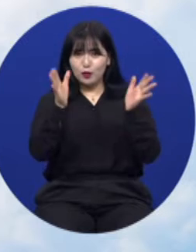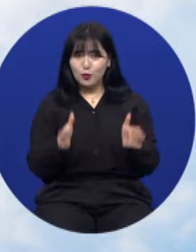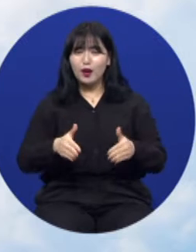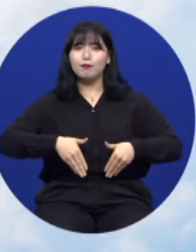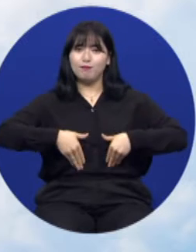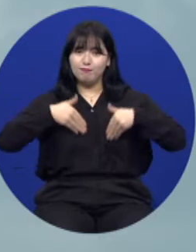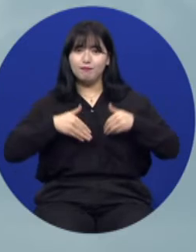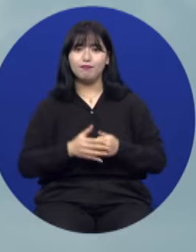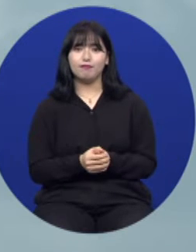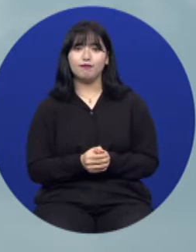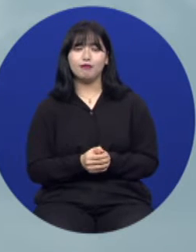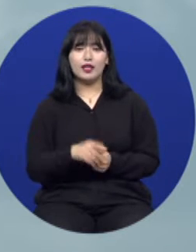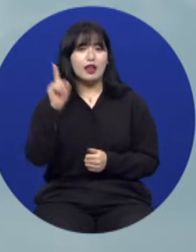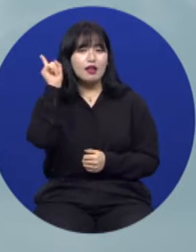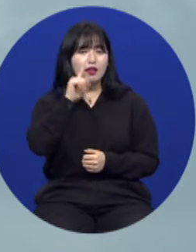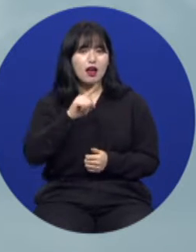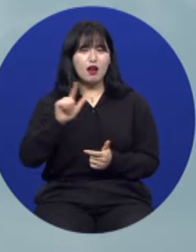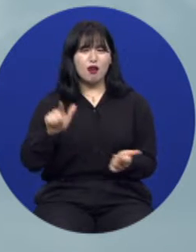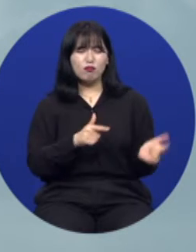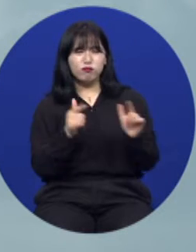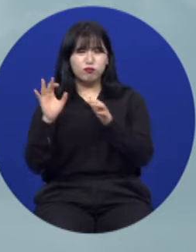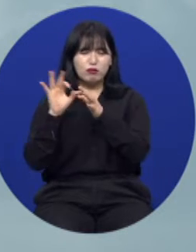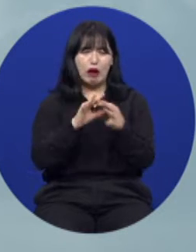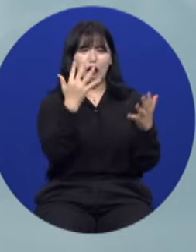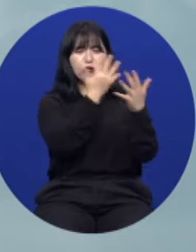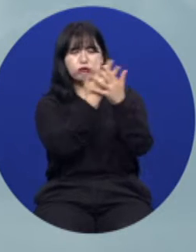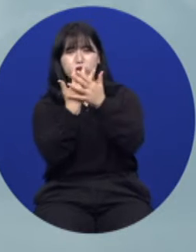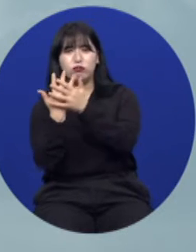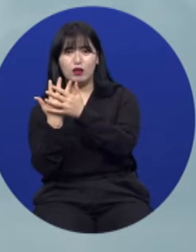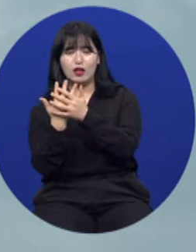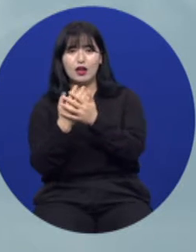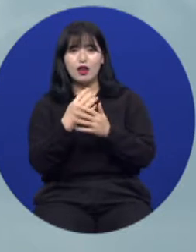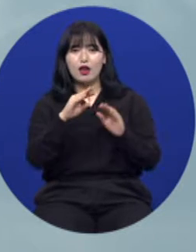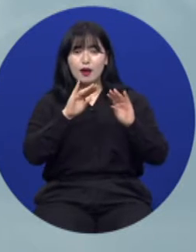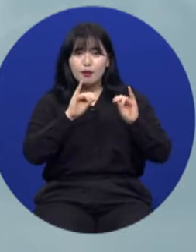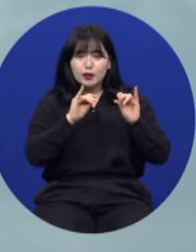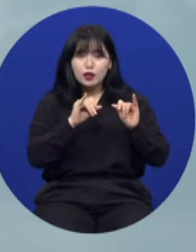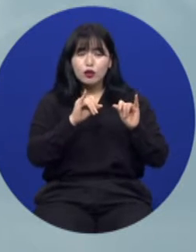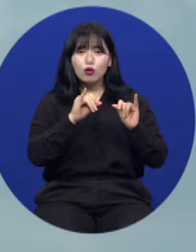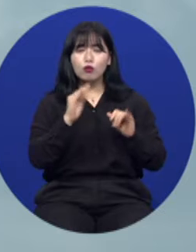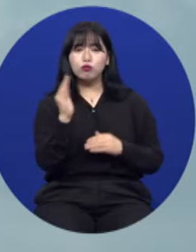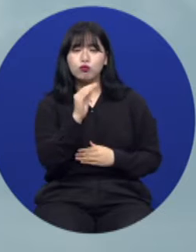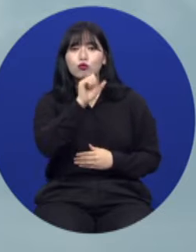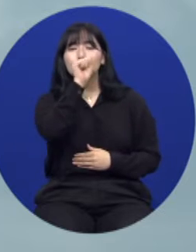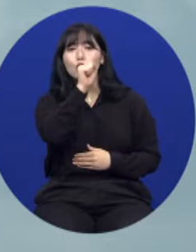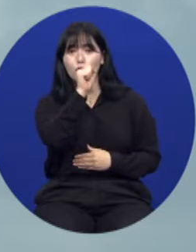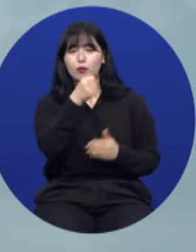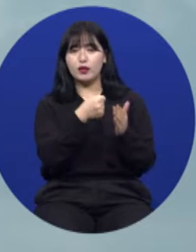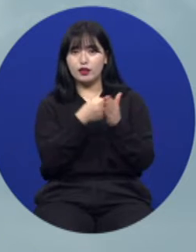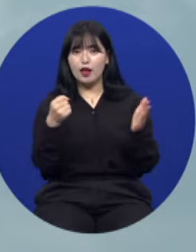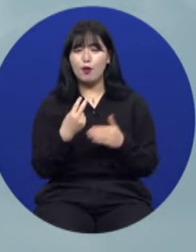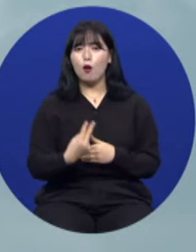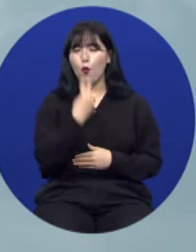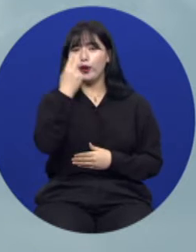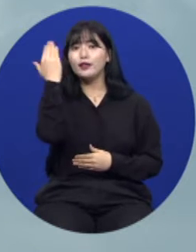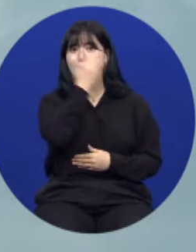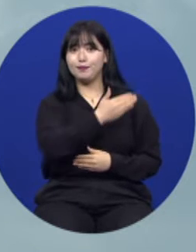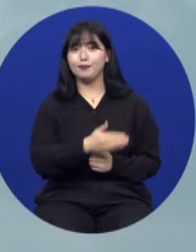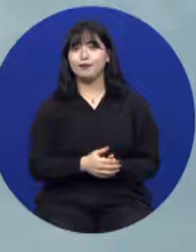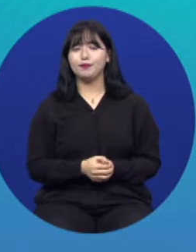씁니다 내일은 종일 흐린 날씨를 보이고 있는데요 미세먼지 농도는 좋음 수준을 보이면서 공기 질을 깨끗하게